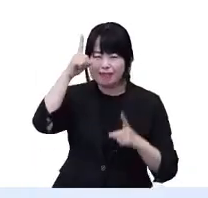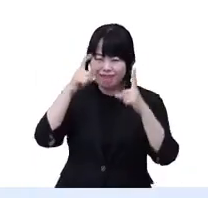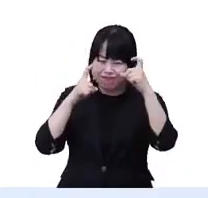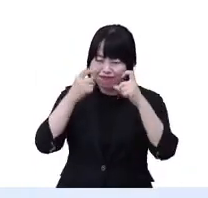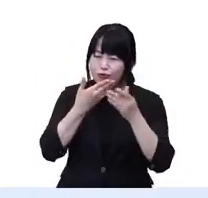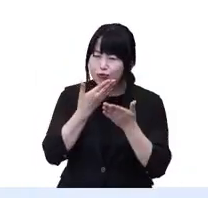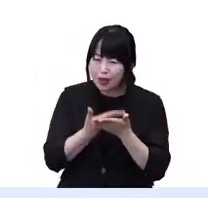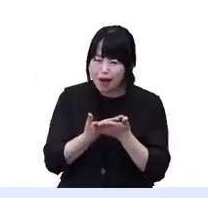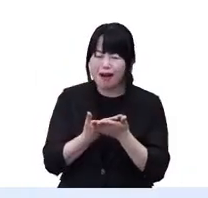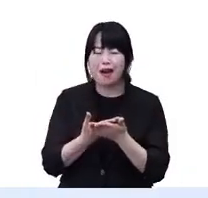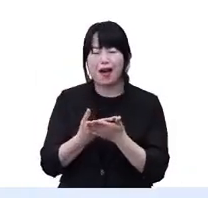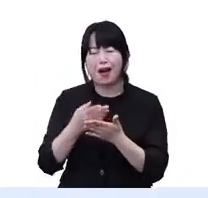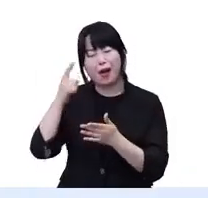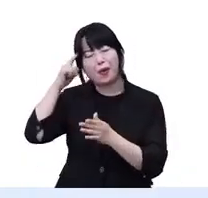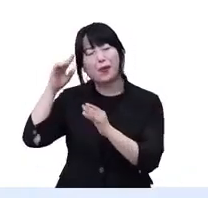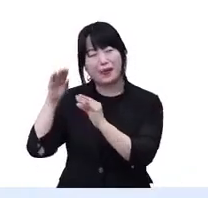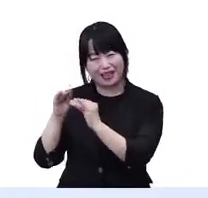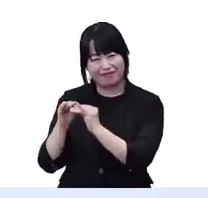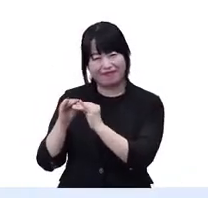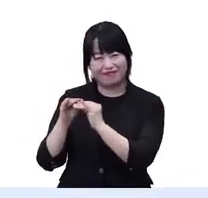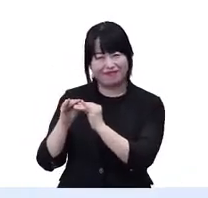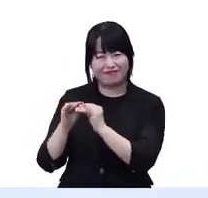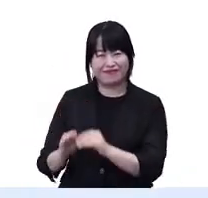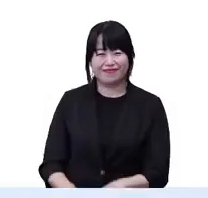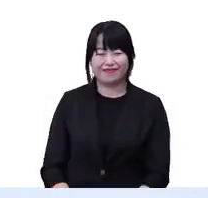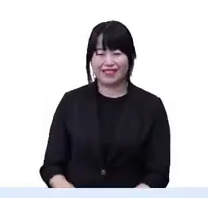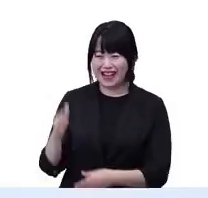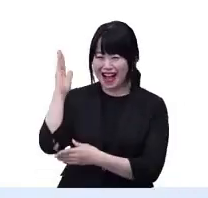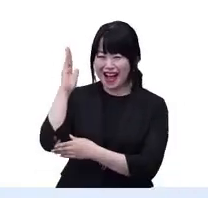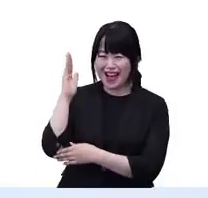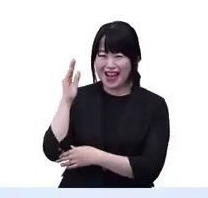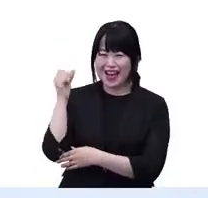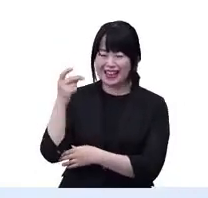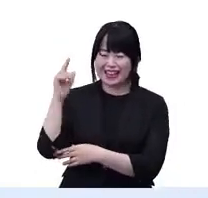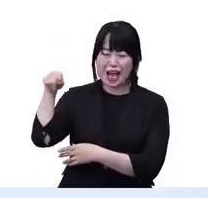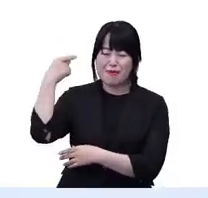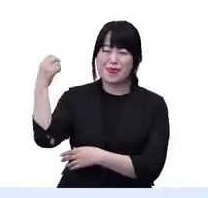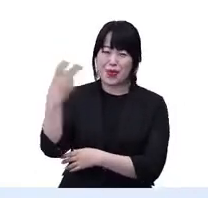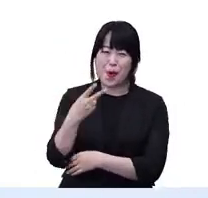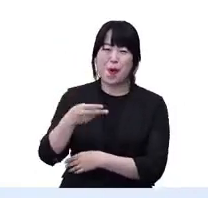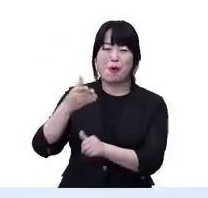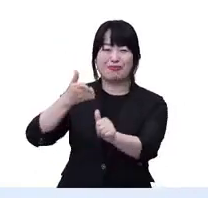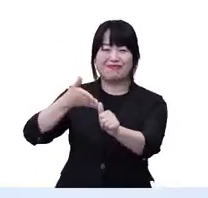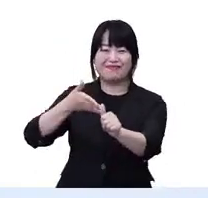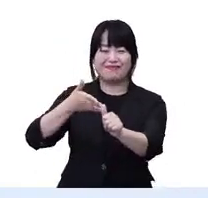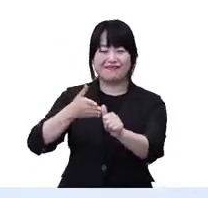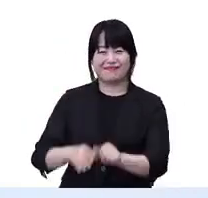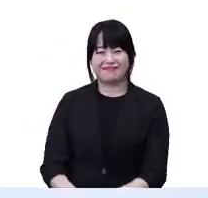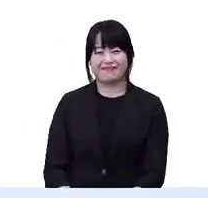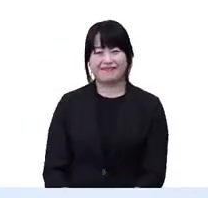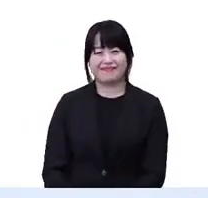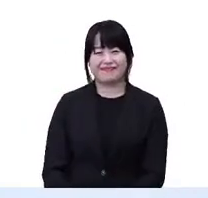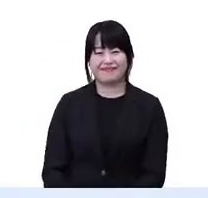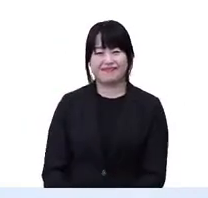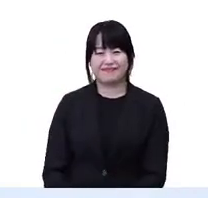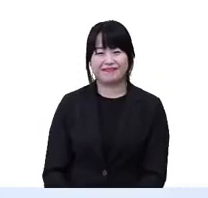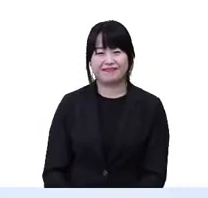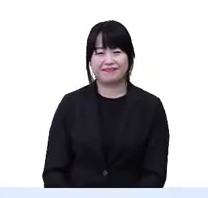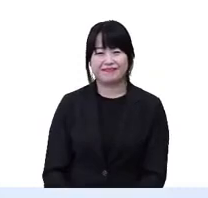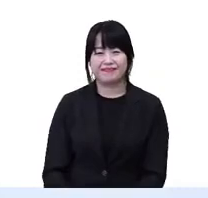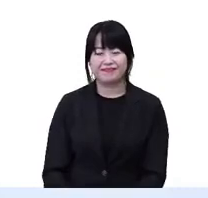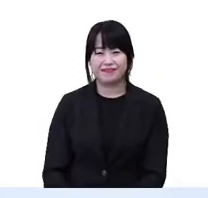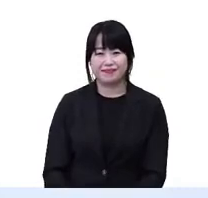공감해요 라는 댓글도 남겨주셨고요. 이런 강연 자주 해주세요 라는 댓글도 보내주고 계시네요. 자, 이렇게 해서